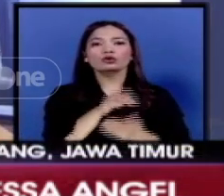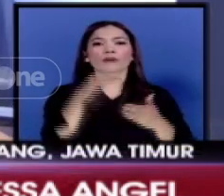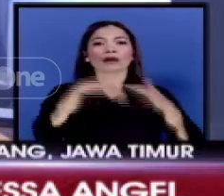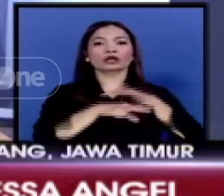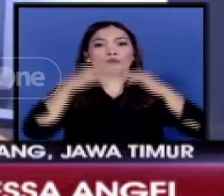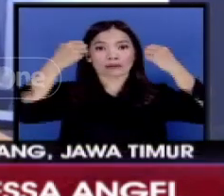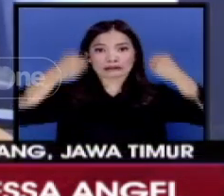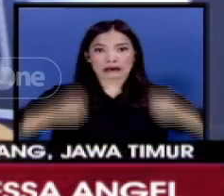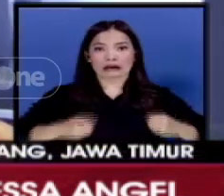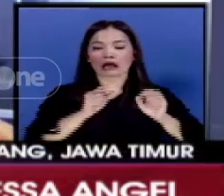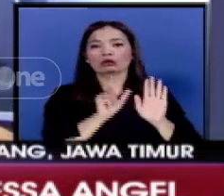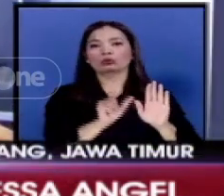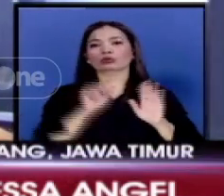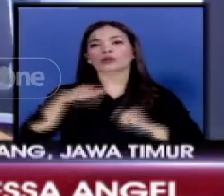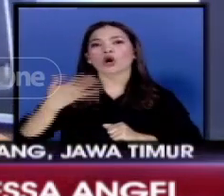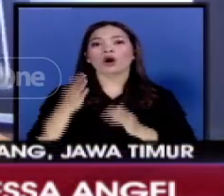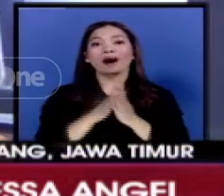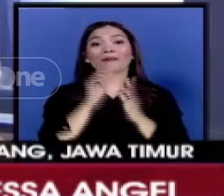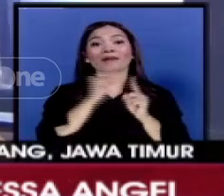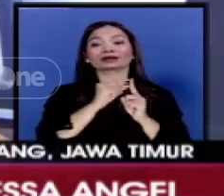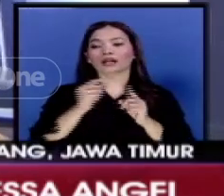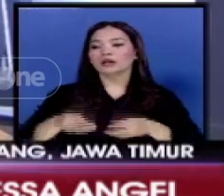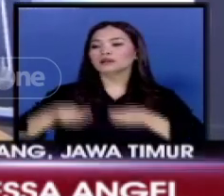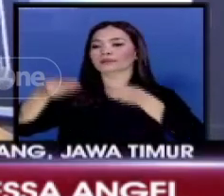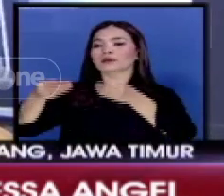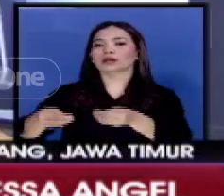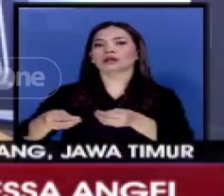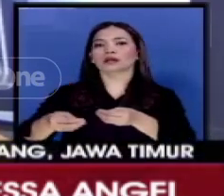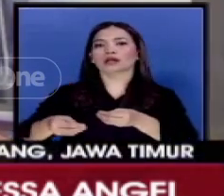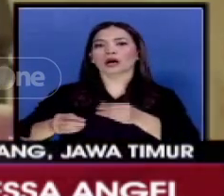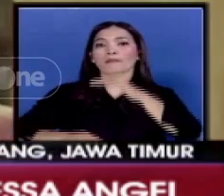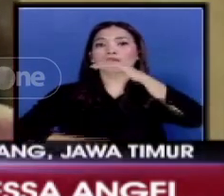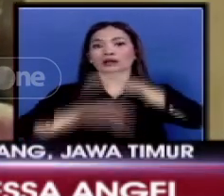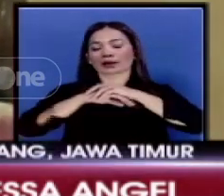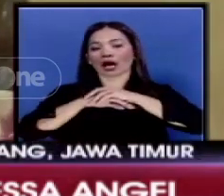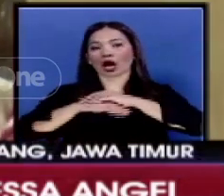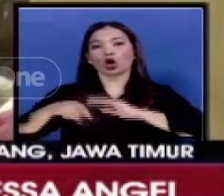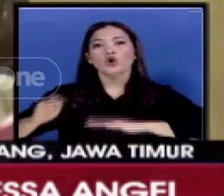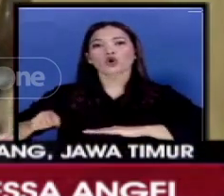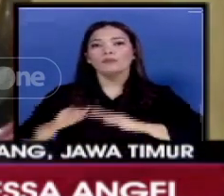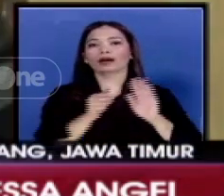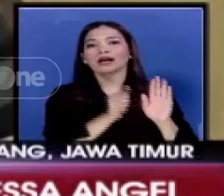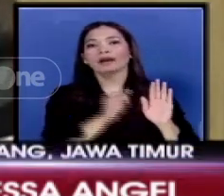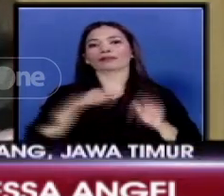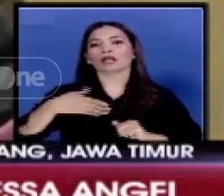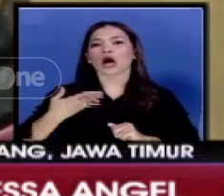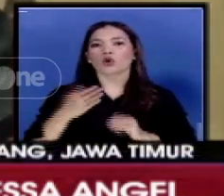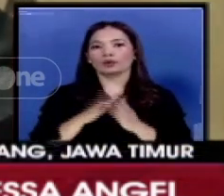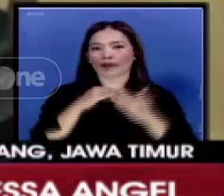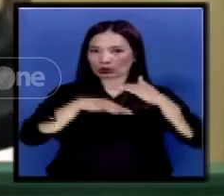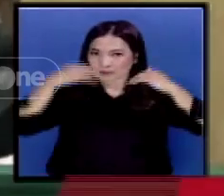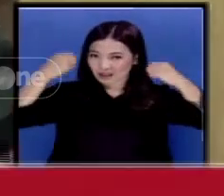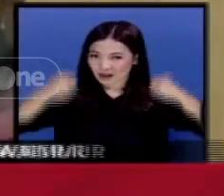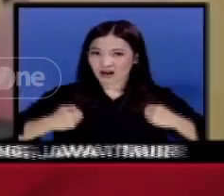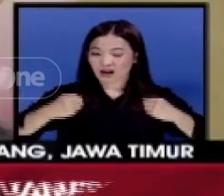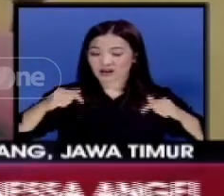penjara. Padahal sesuai pasal yang didakwakan, hukuman maksimal 6 tahun penjara. Dalam sidang,